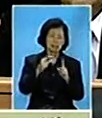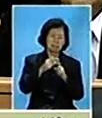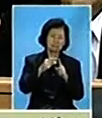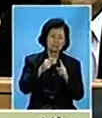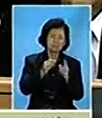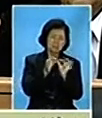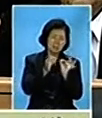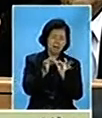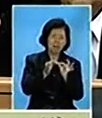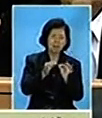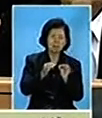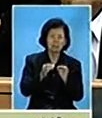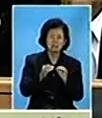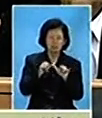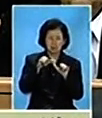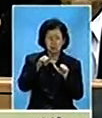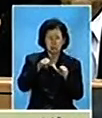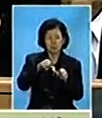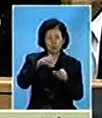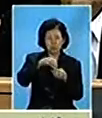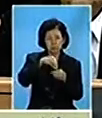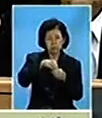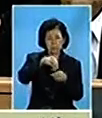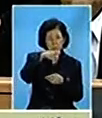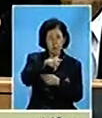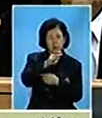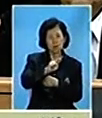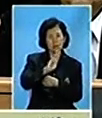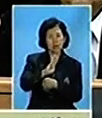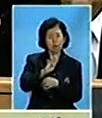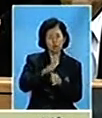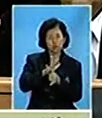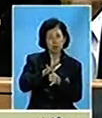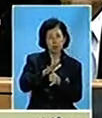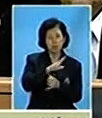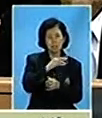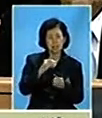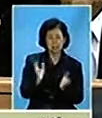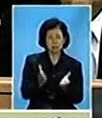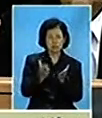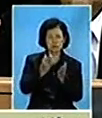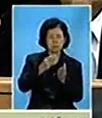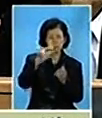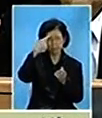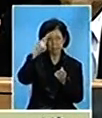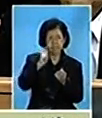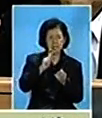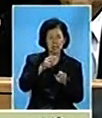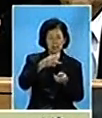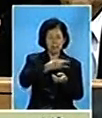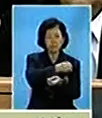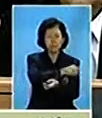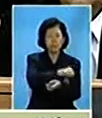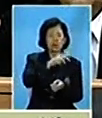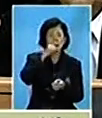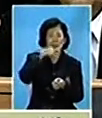จะไปอยู่ในพรบคุ้มครองและส่งเสริมภูมิปัญญาการแพทย์แผนไทย